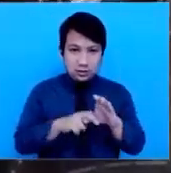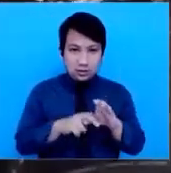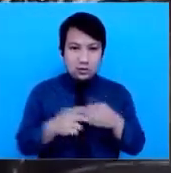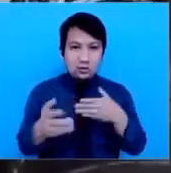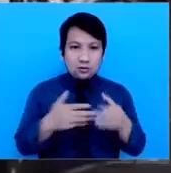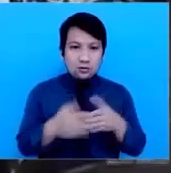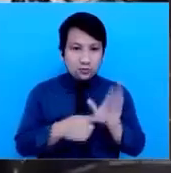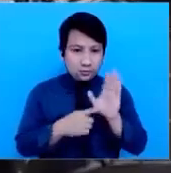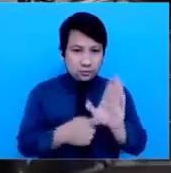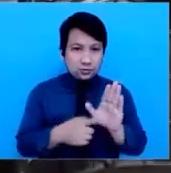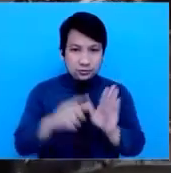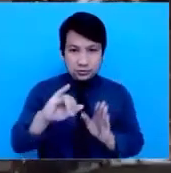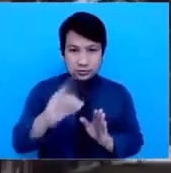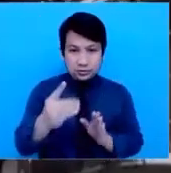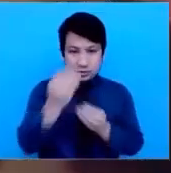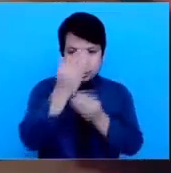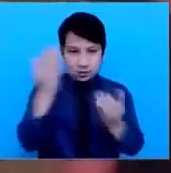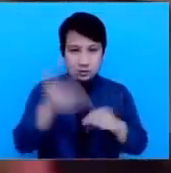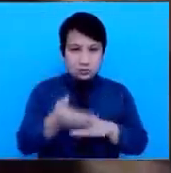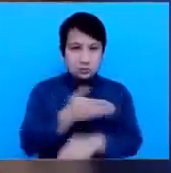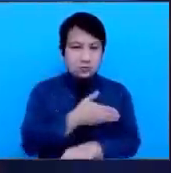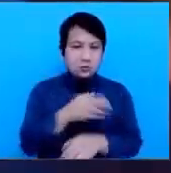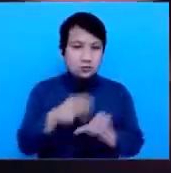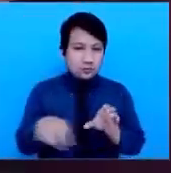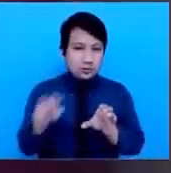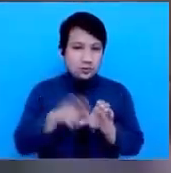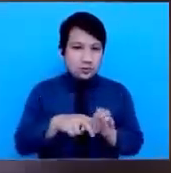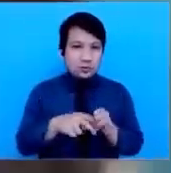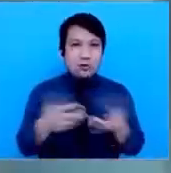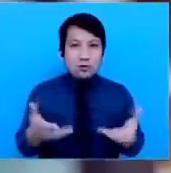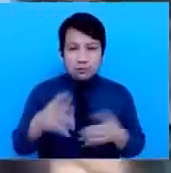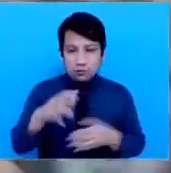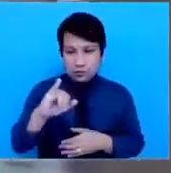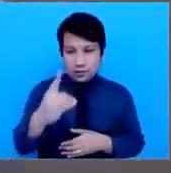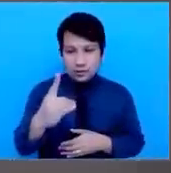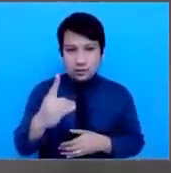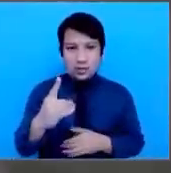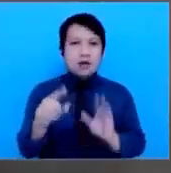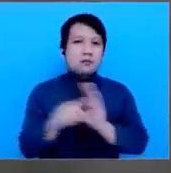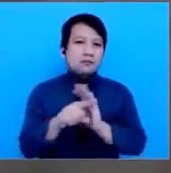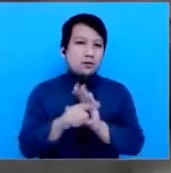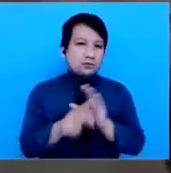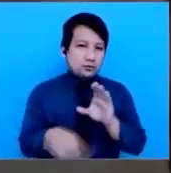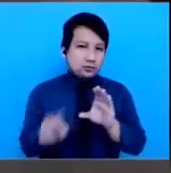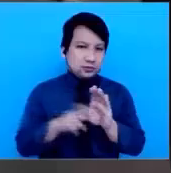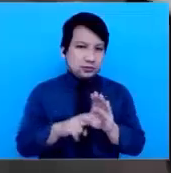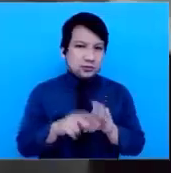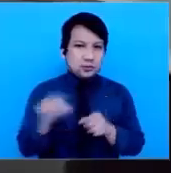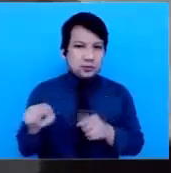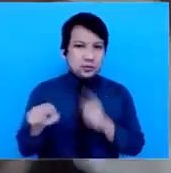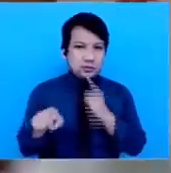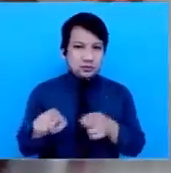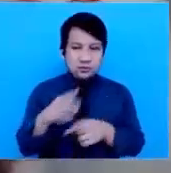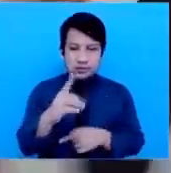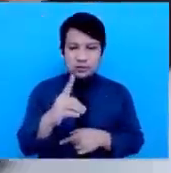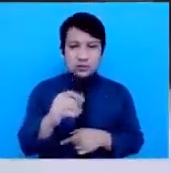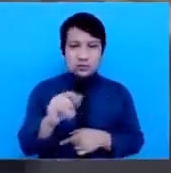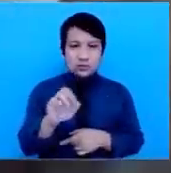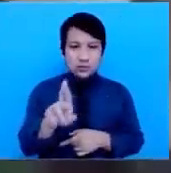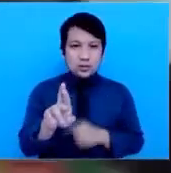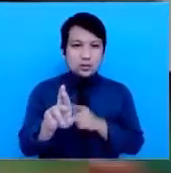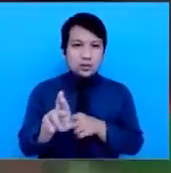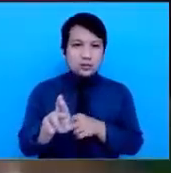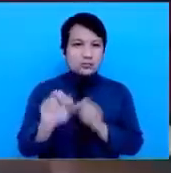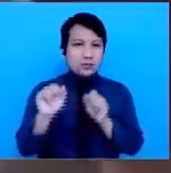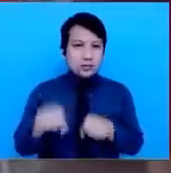ng vaccination card bago makasakay. Ang mga walang card, bawal sumakay. Pero sabi ng Department of Transportation, hindi pa